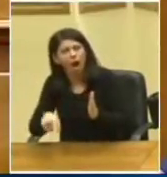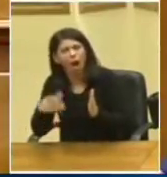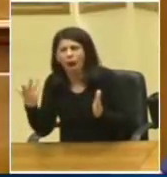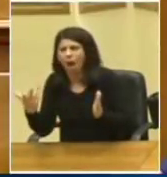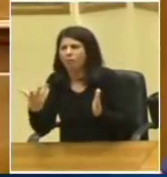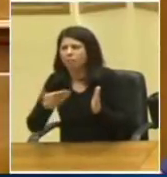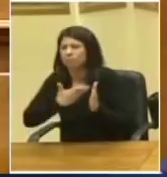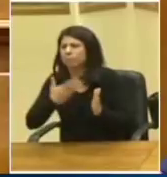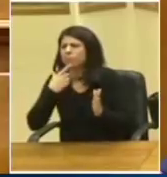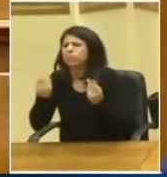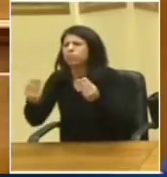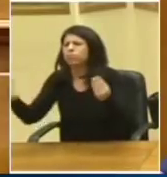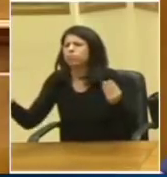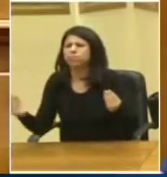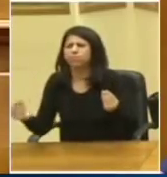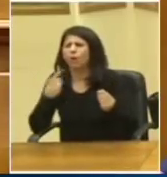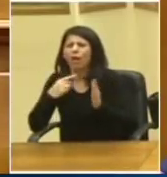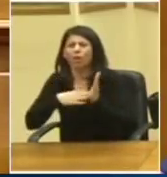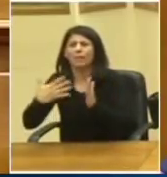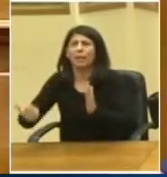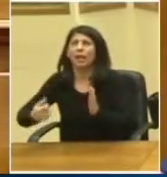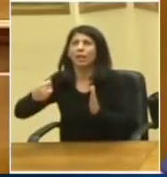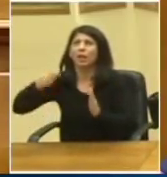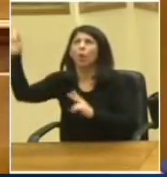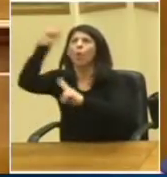έχει το ουράνιο τόξο.